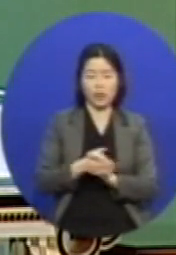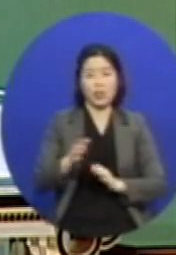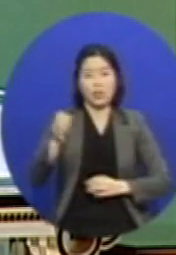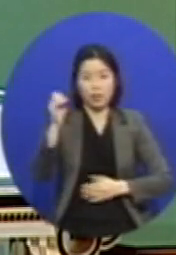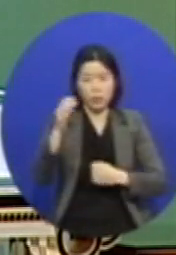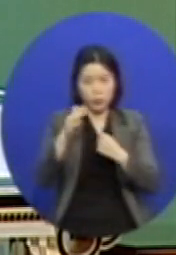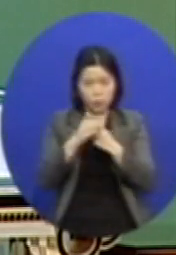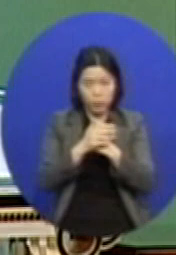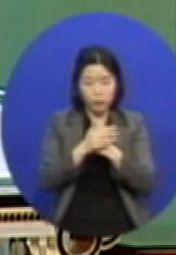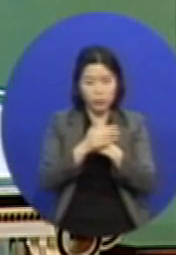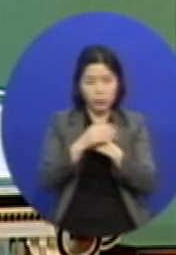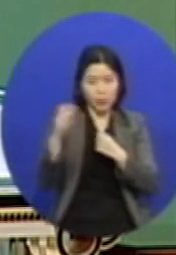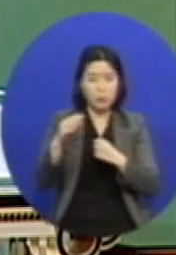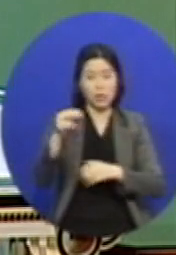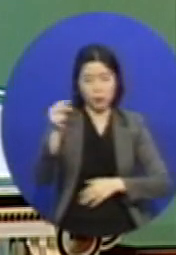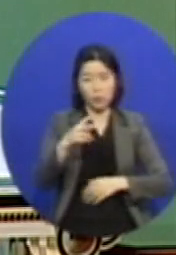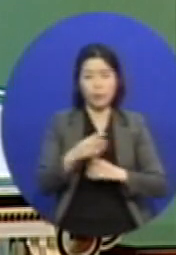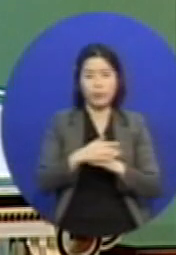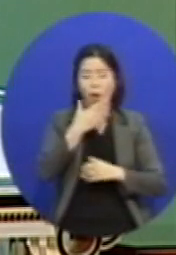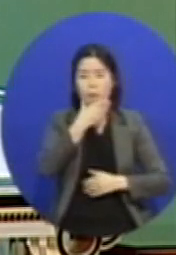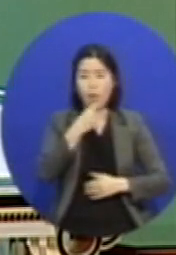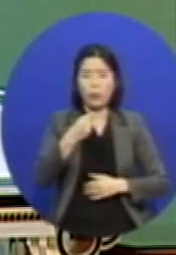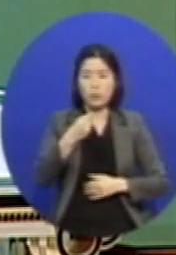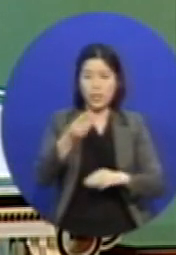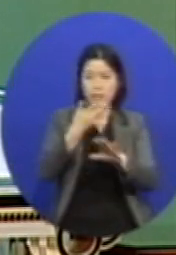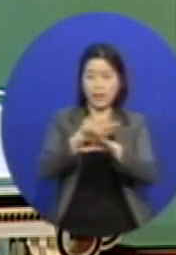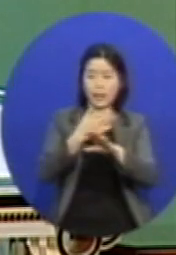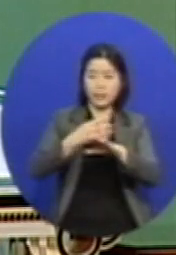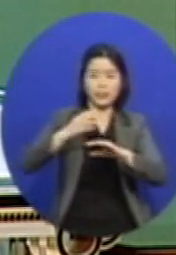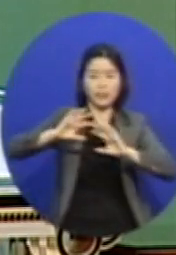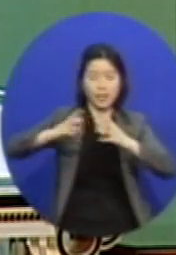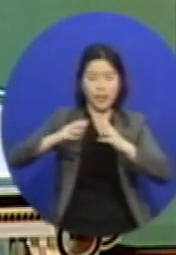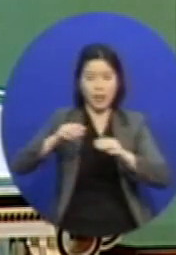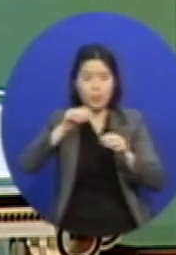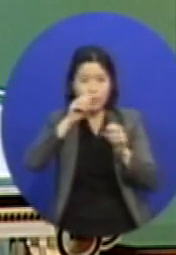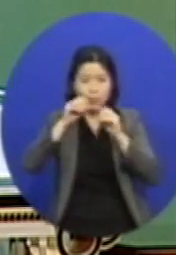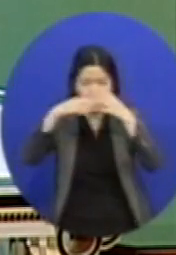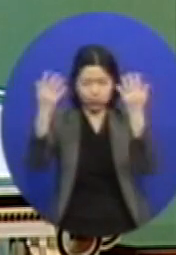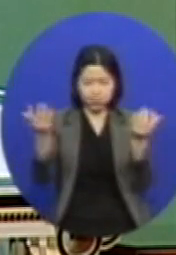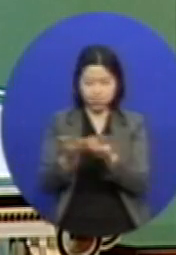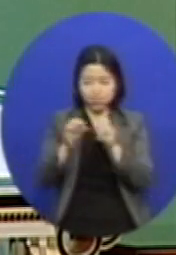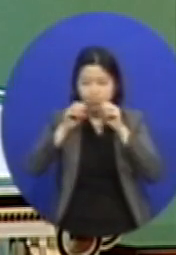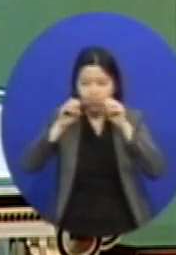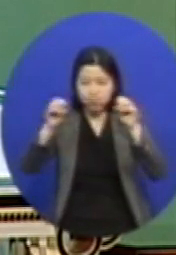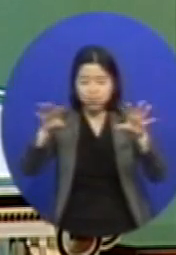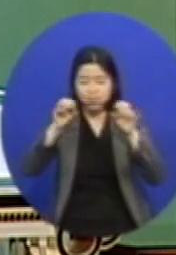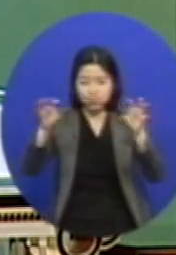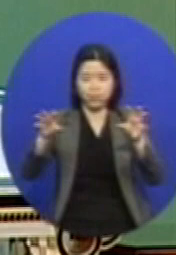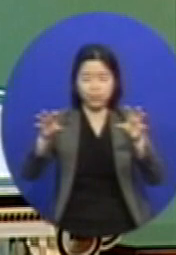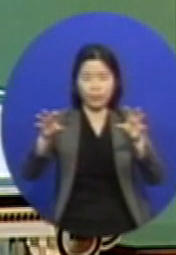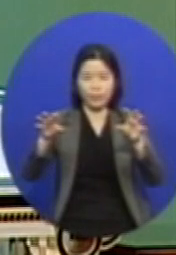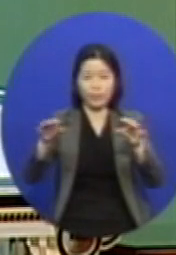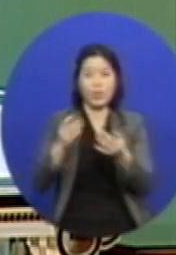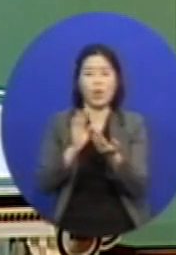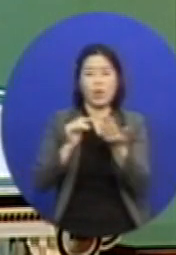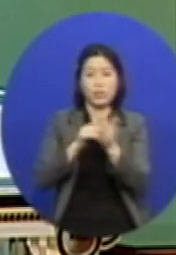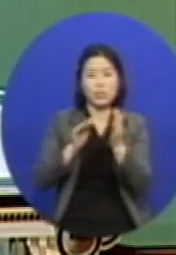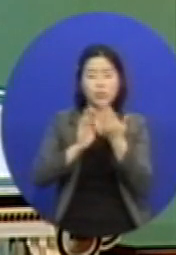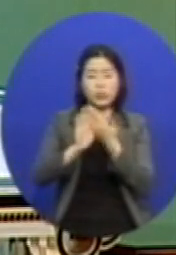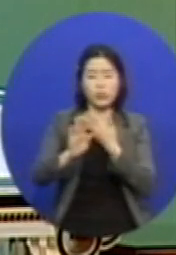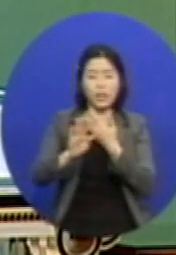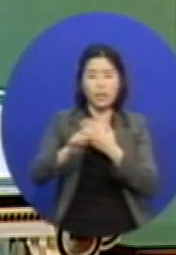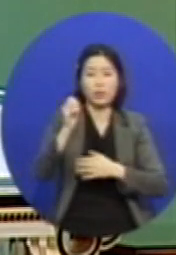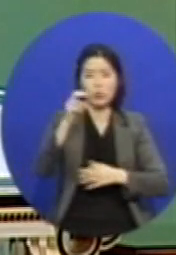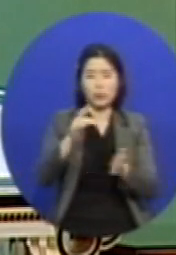그리고 이제 복음이 모든 이방인들에게 전해지고 모든 나라 족속 에게 전해 진 다음에 그리고